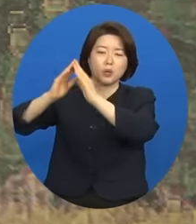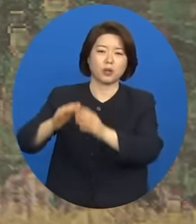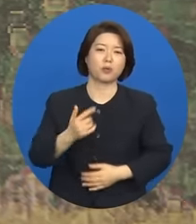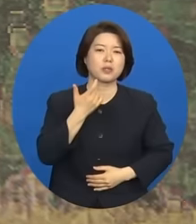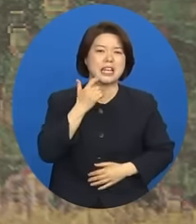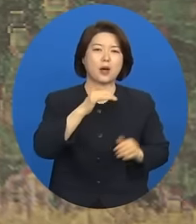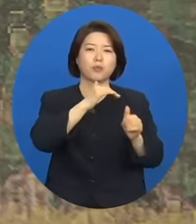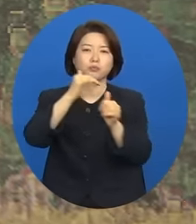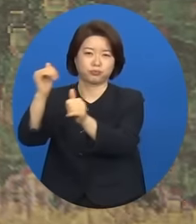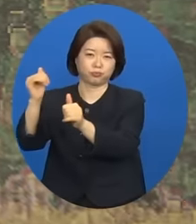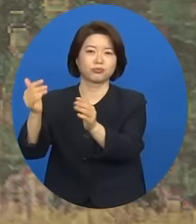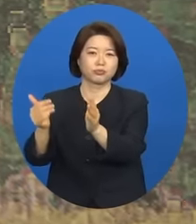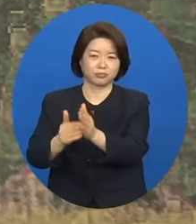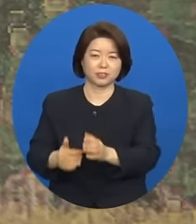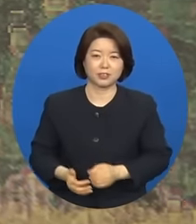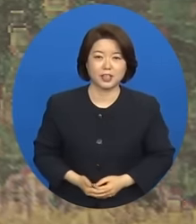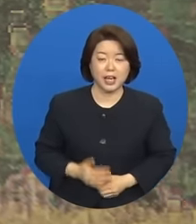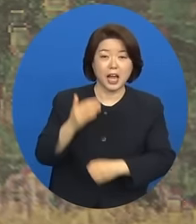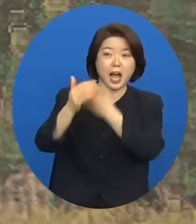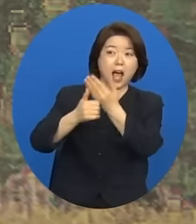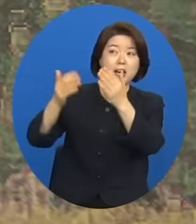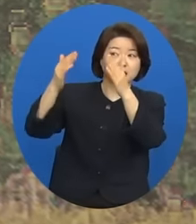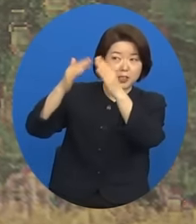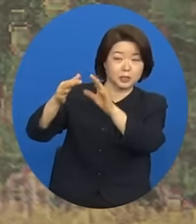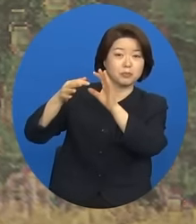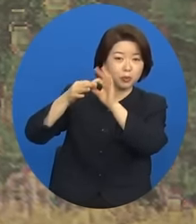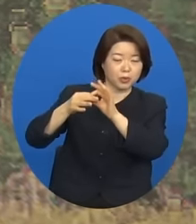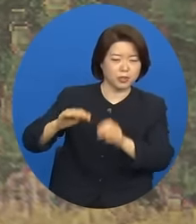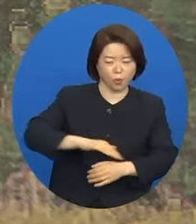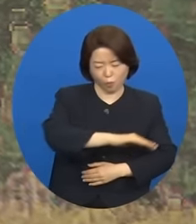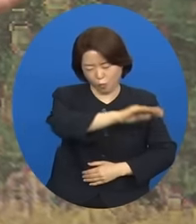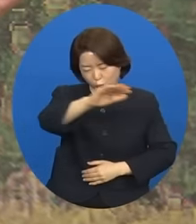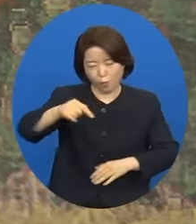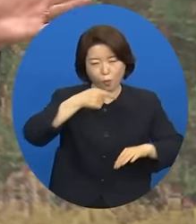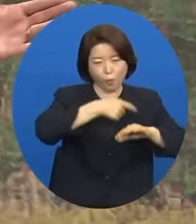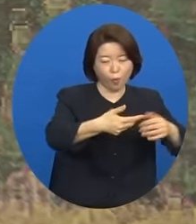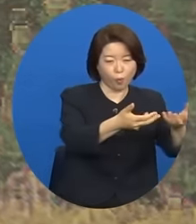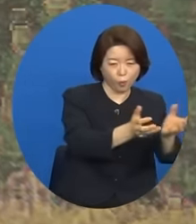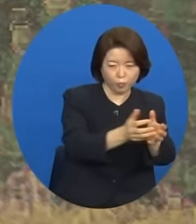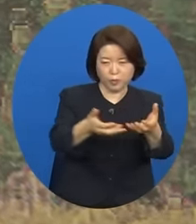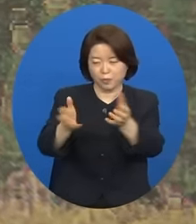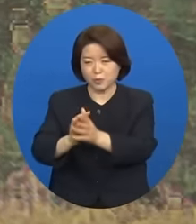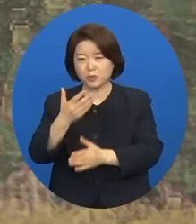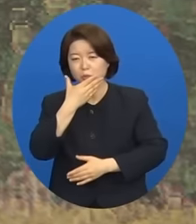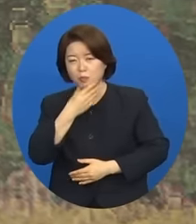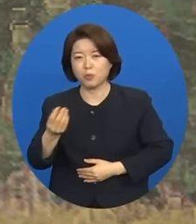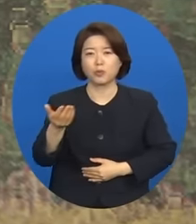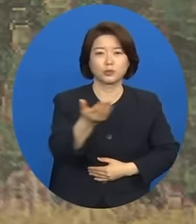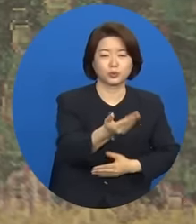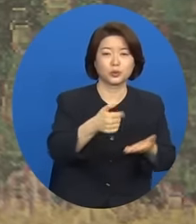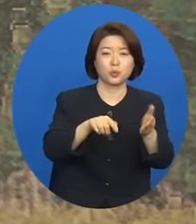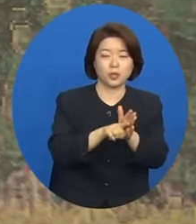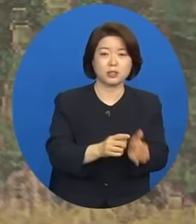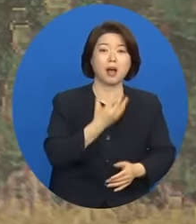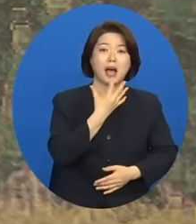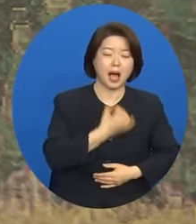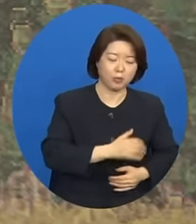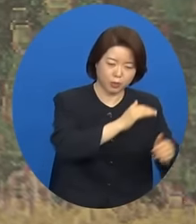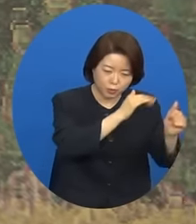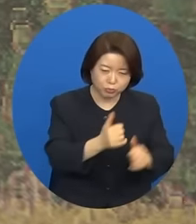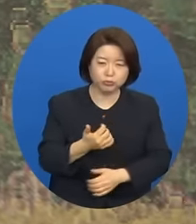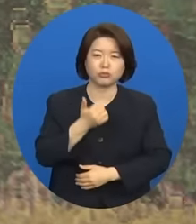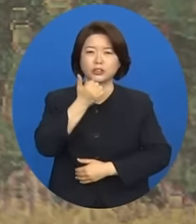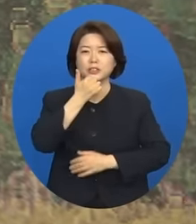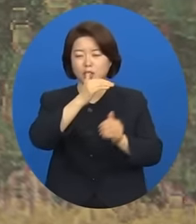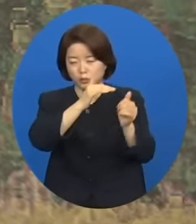그 하나님의 집을 통하여서 온 민족들이 복을 얻게 하시려고 아브라함도 부르신 것이고 이삭도